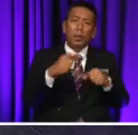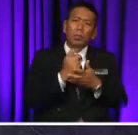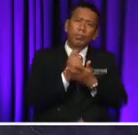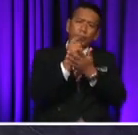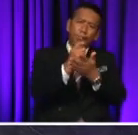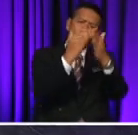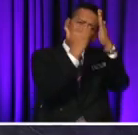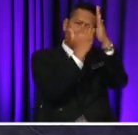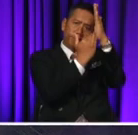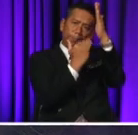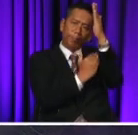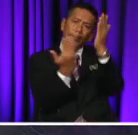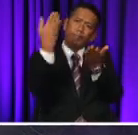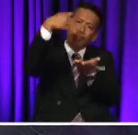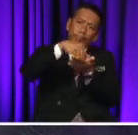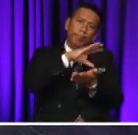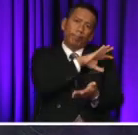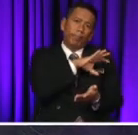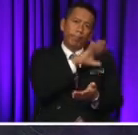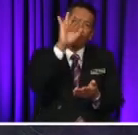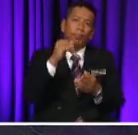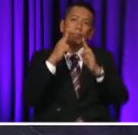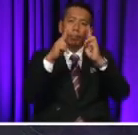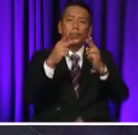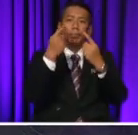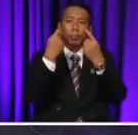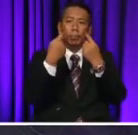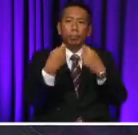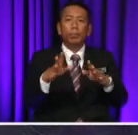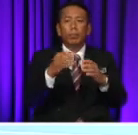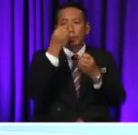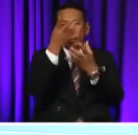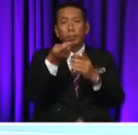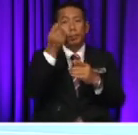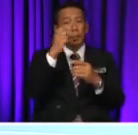Tulung senaraikan semula ciri-ciri yang Ustazah sebut kan tadi